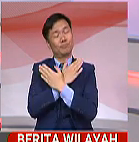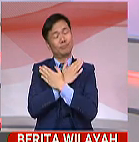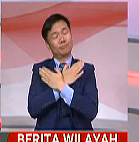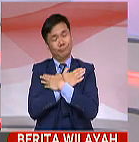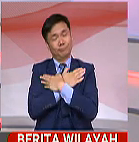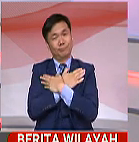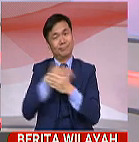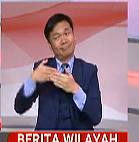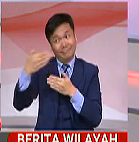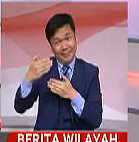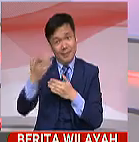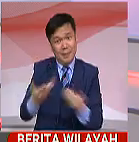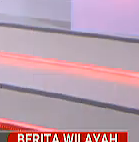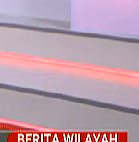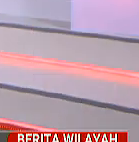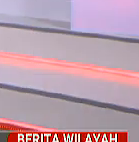dan kembali sejurus lepas itu.